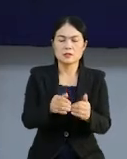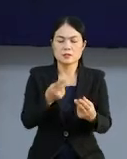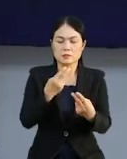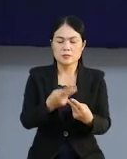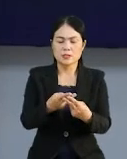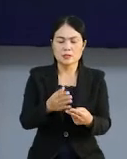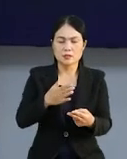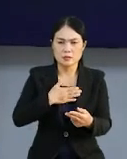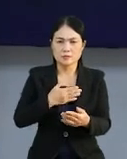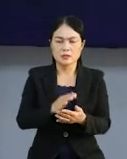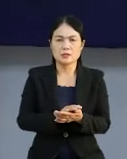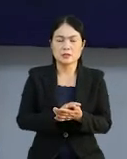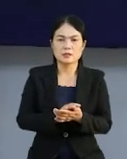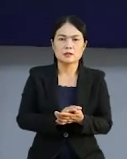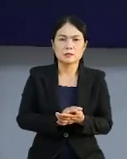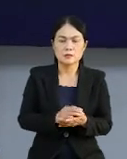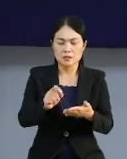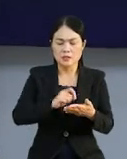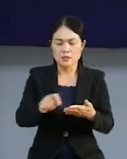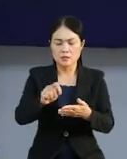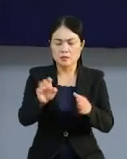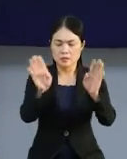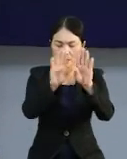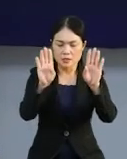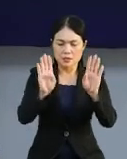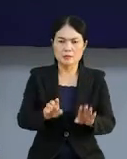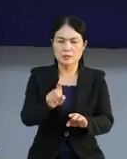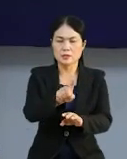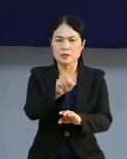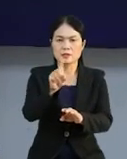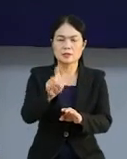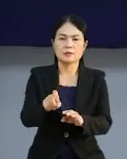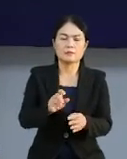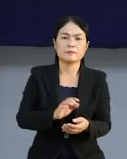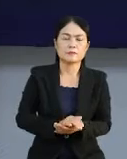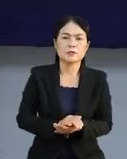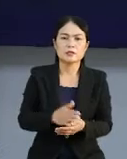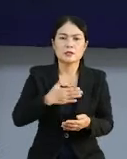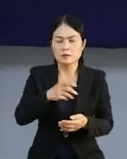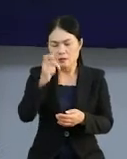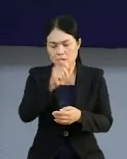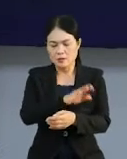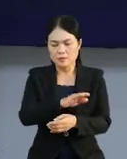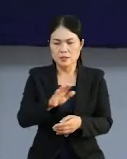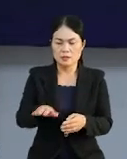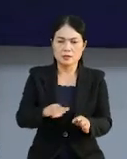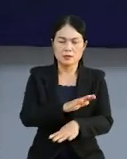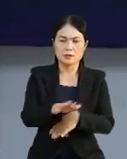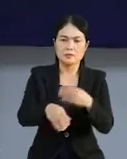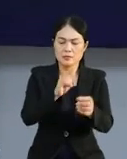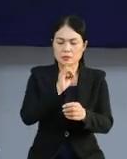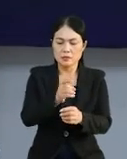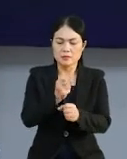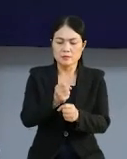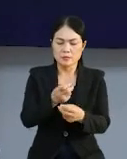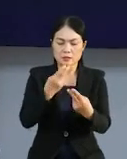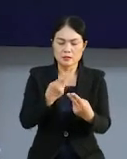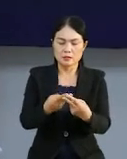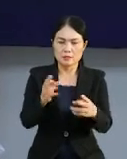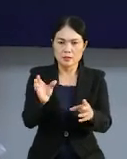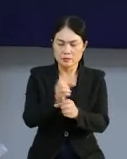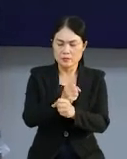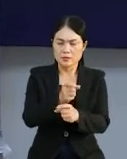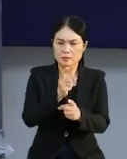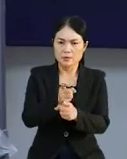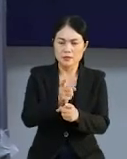lại đây nè kêu bàn cái này lực ra khi nữa tế nè kêu cất tha con từng ngọc này vật chia vừa chậm lại bàn